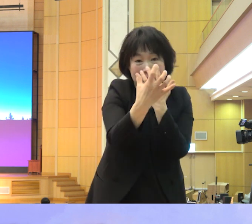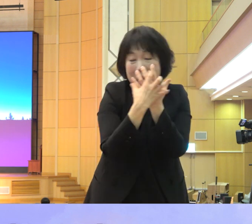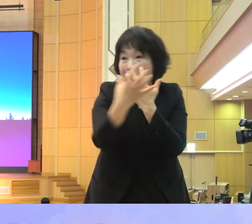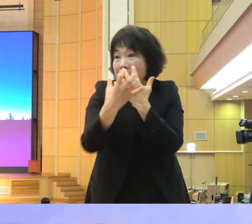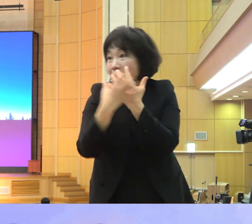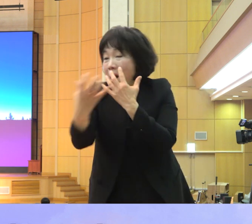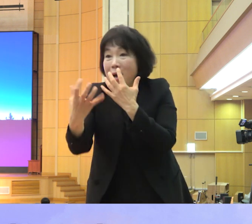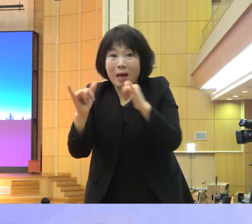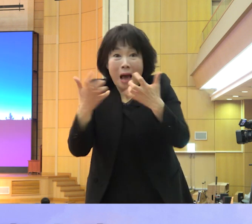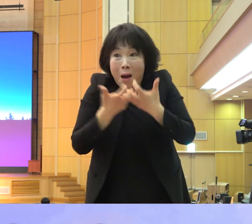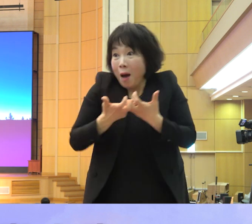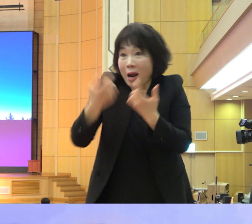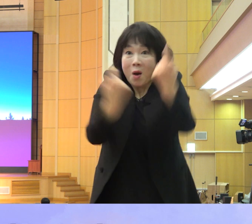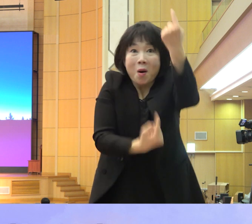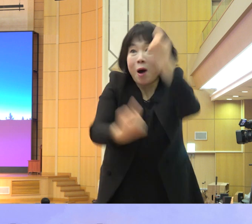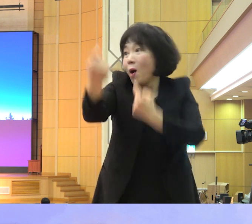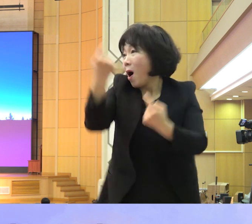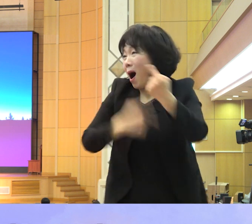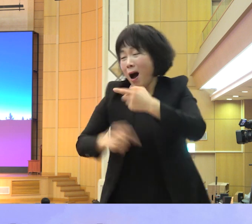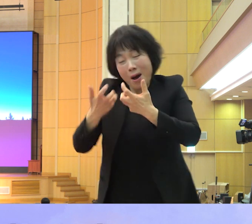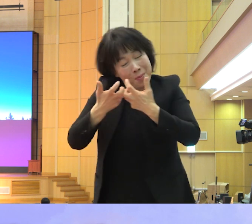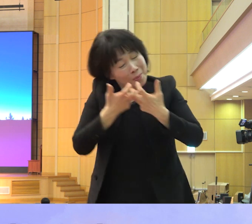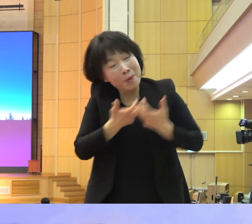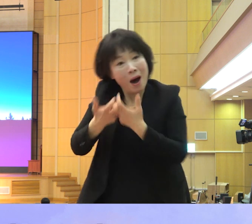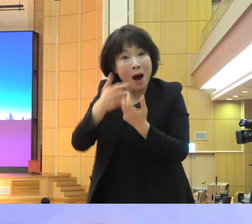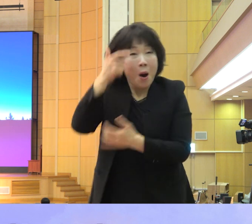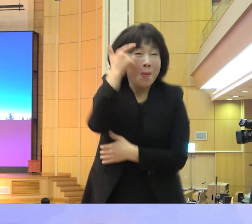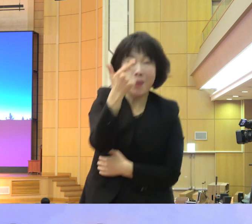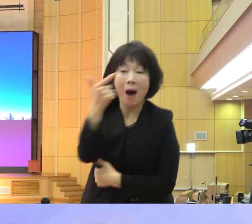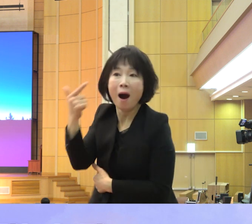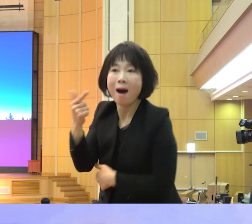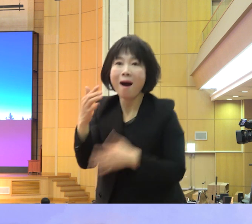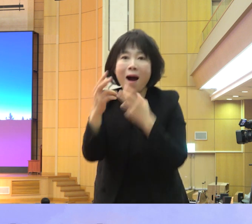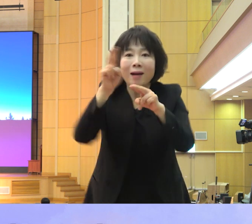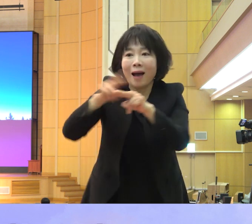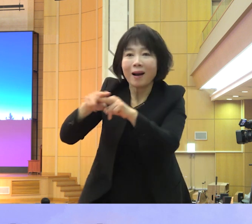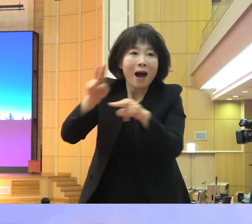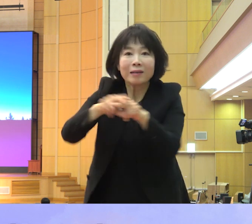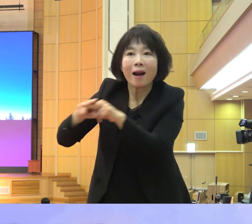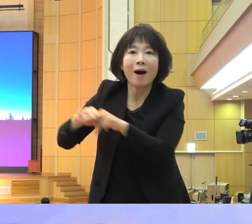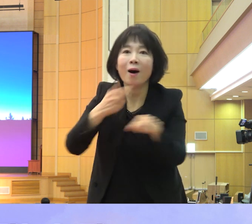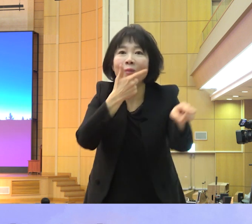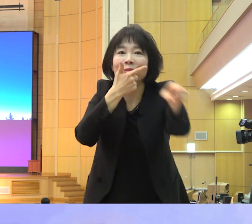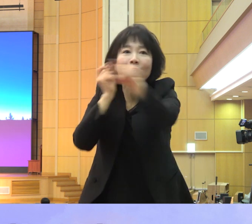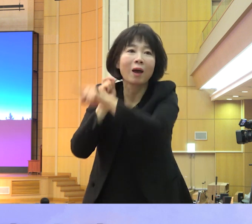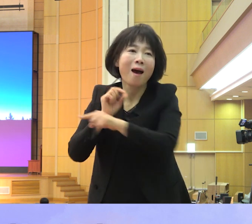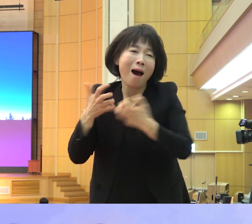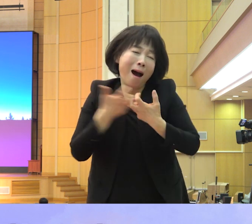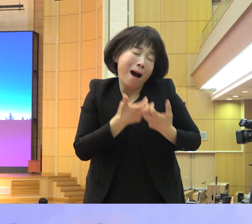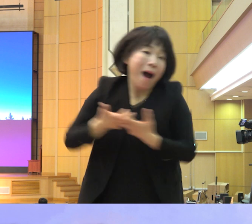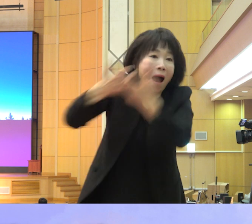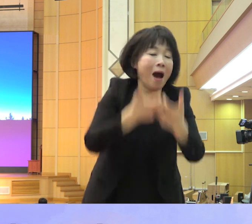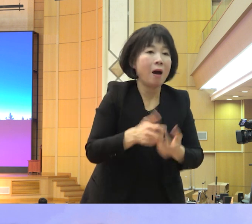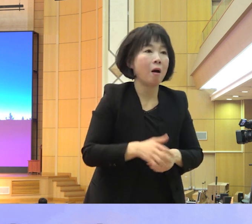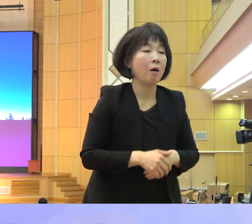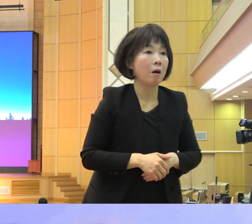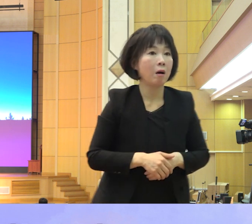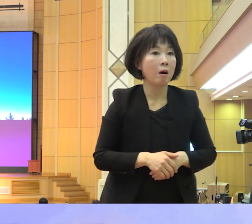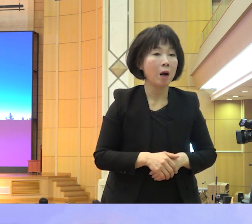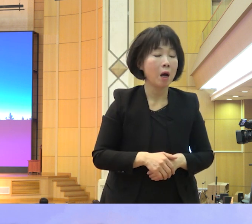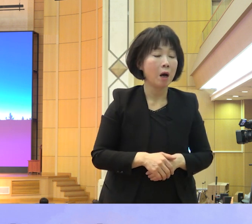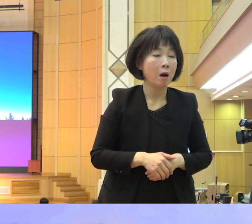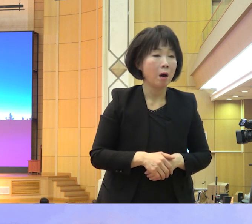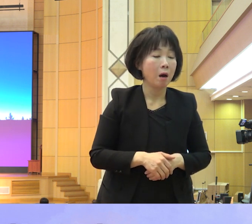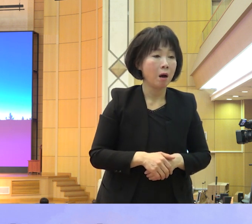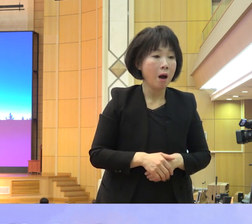넘쳐가지고 바깥문은 열고, 그 아마 성전이 뭐 2층인지 3층인지 그까지 지금 기억이 안 나는데, 그냥 그